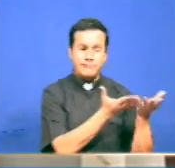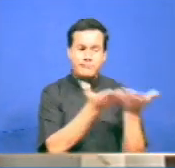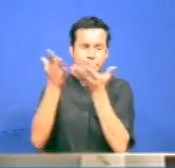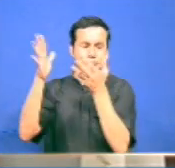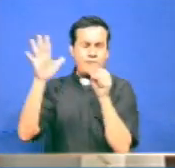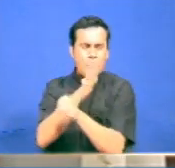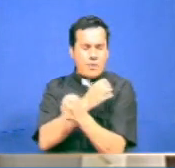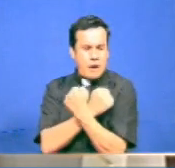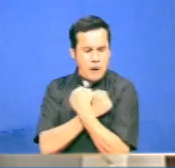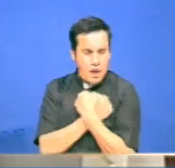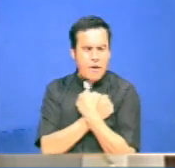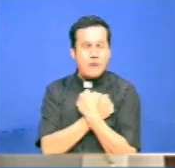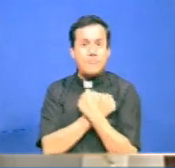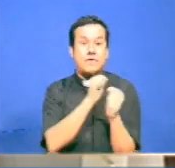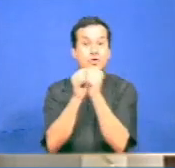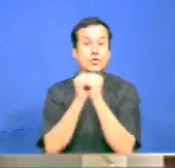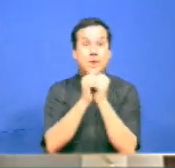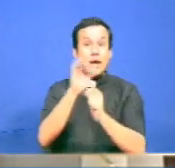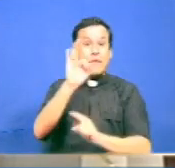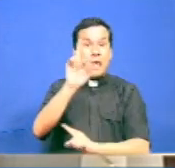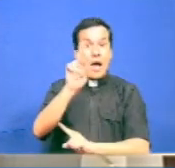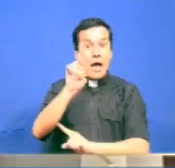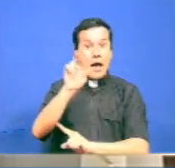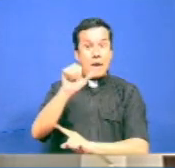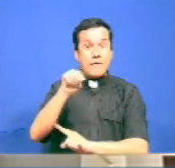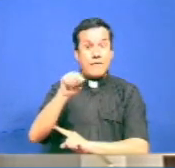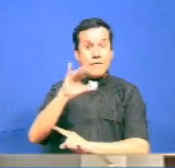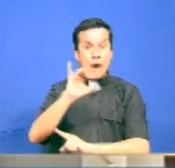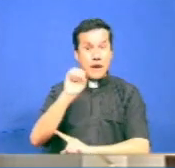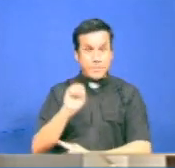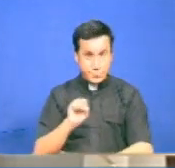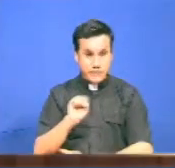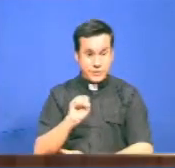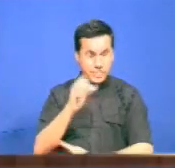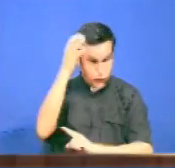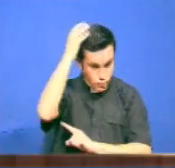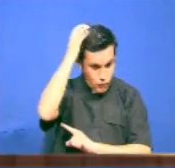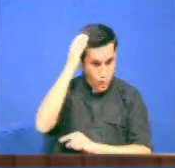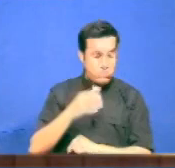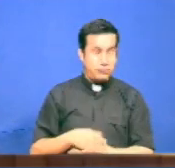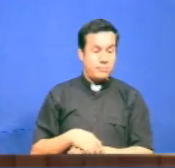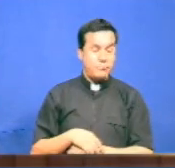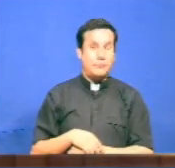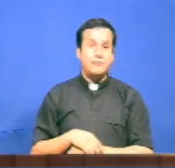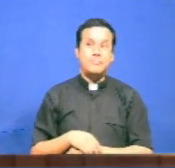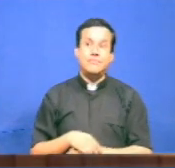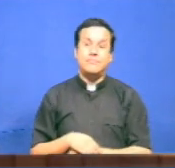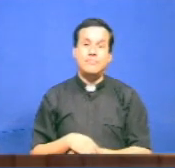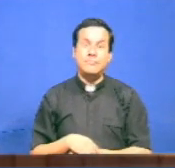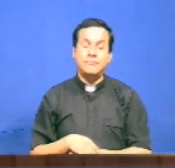Utukamilishe katika upendo sisi pamoja na Baba Mtakatifu wetu.